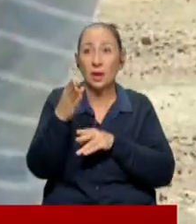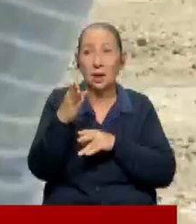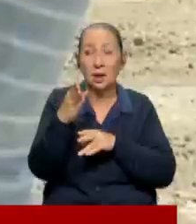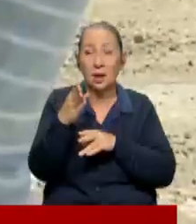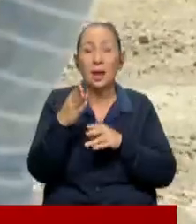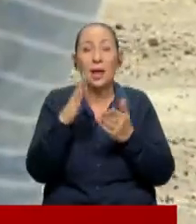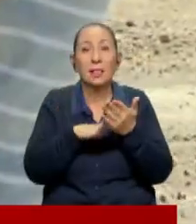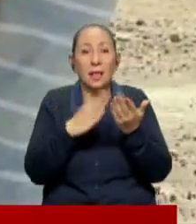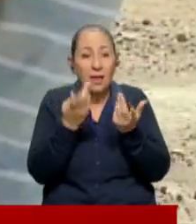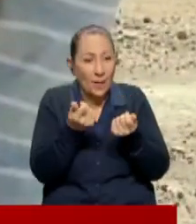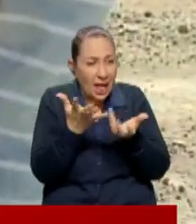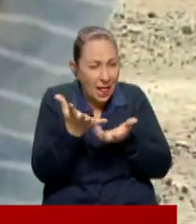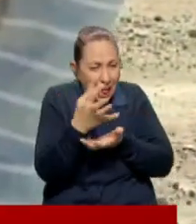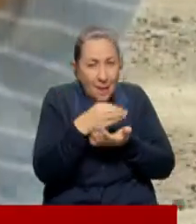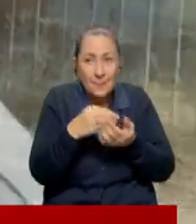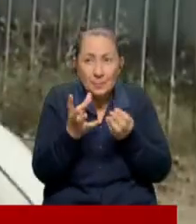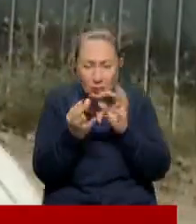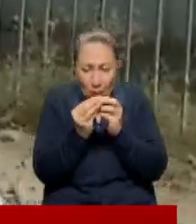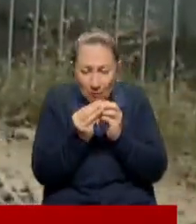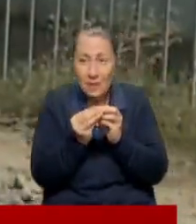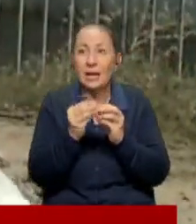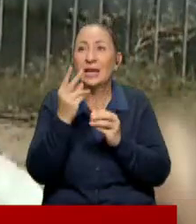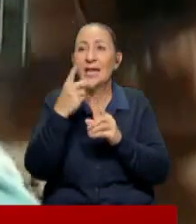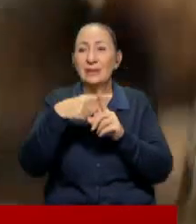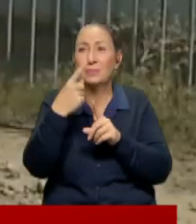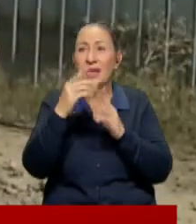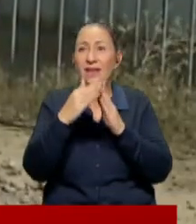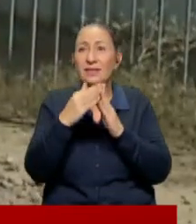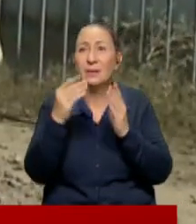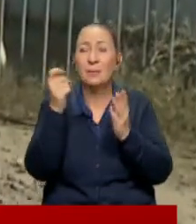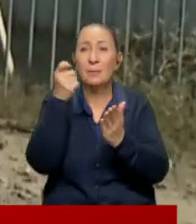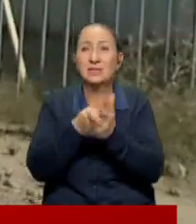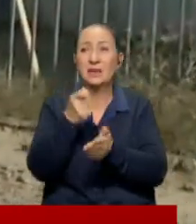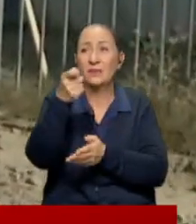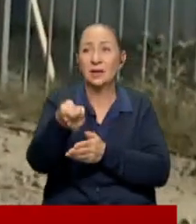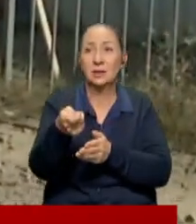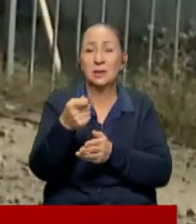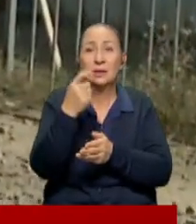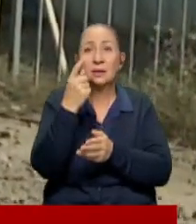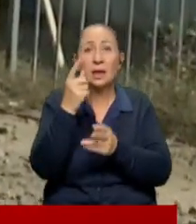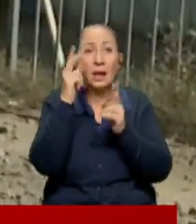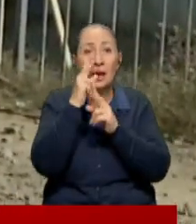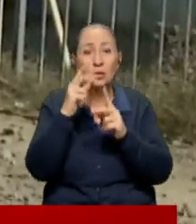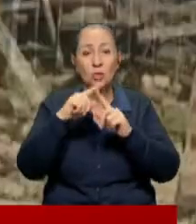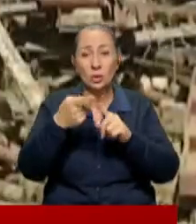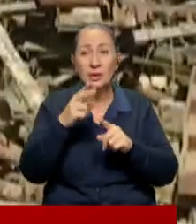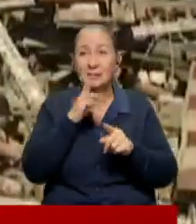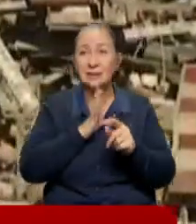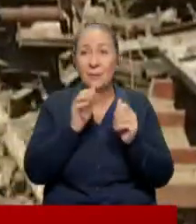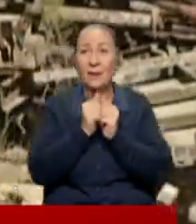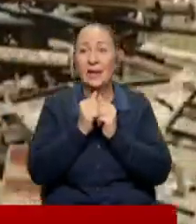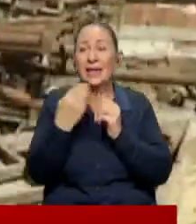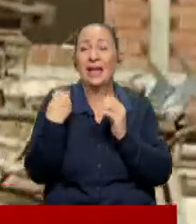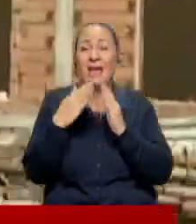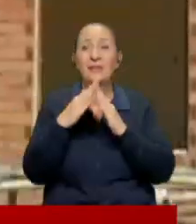Topuz'da elinde avucunda ne varsa bir araya getirip 2+1 evin peşinatı için verdi. Tek hayali torunu ve kızıyla beraber